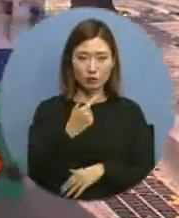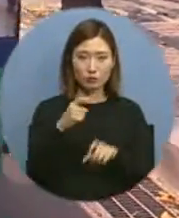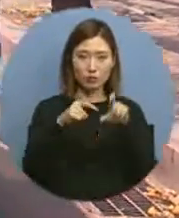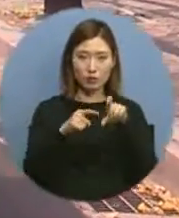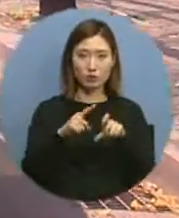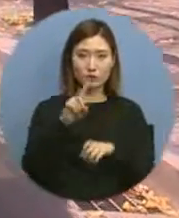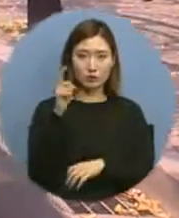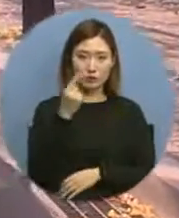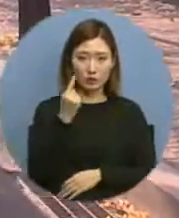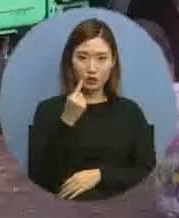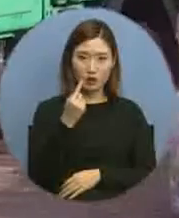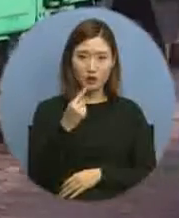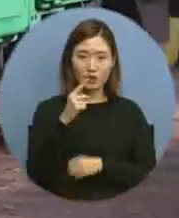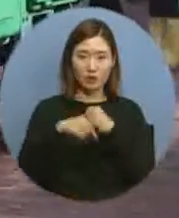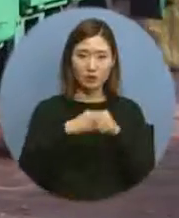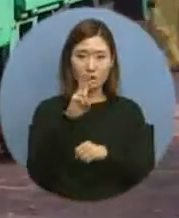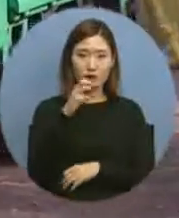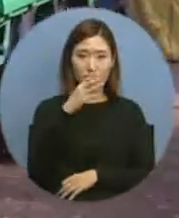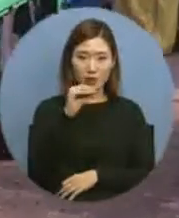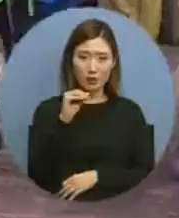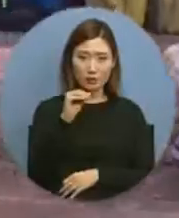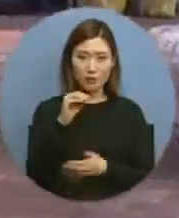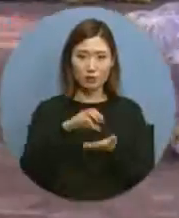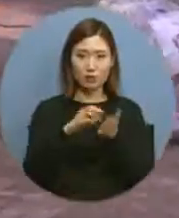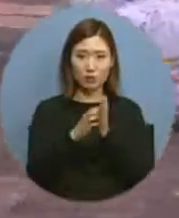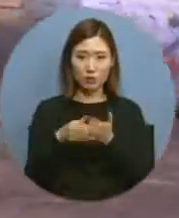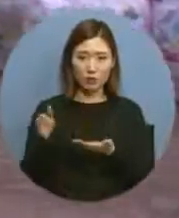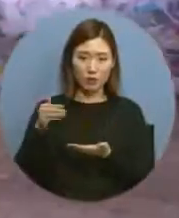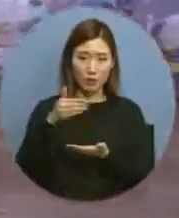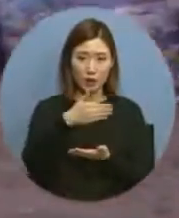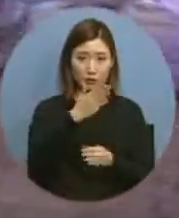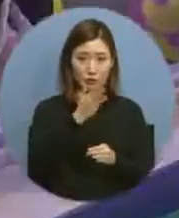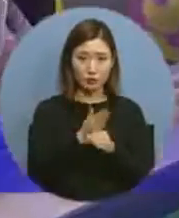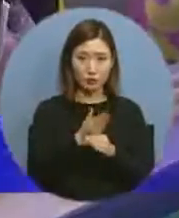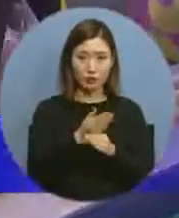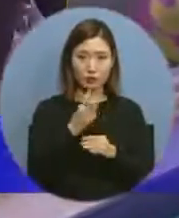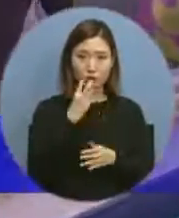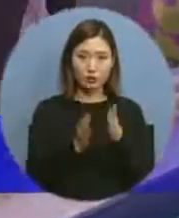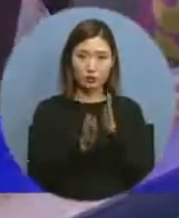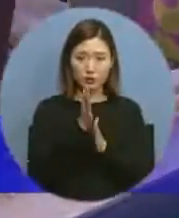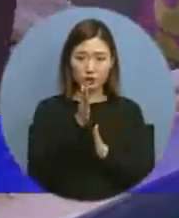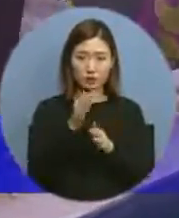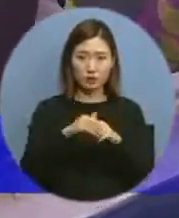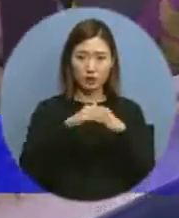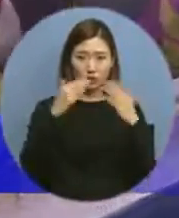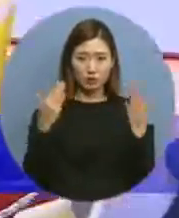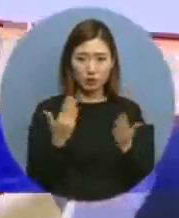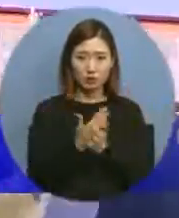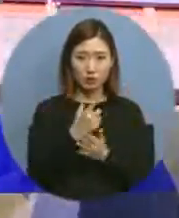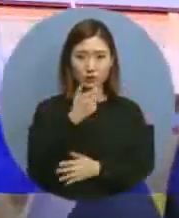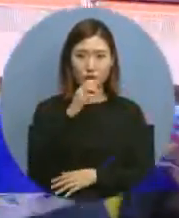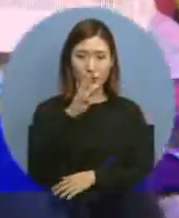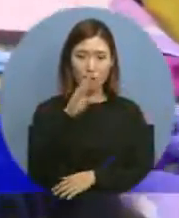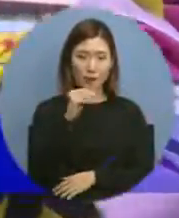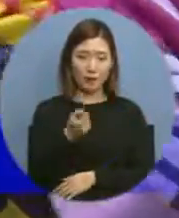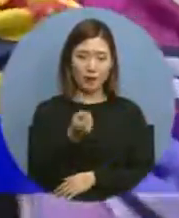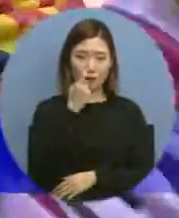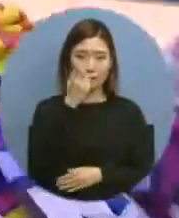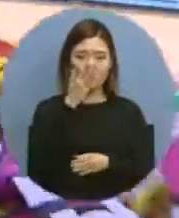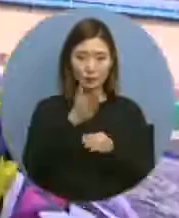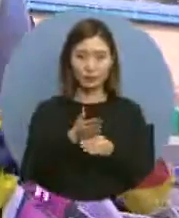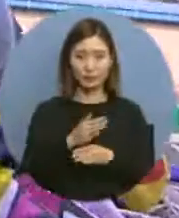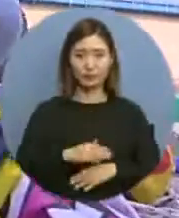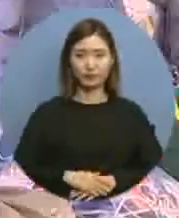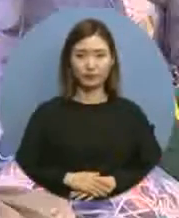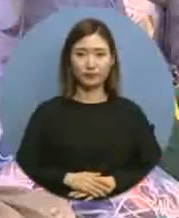1년 20만 장 가까이 불법 현수막이 수거되고 있습니다. 서울시 전체적으로 연간 64만 건 이상이 적발되고 있는